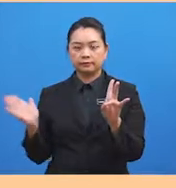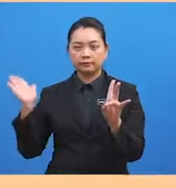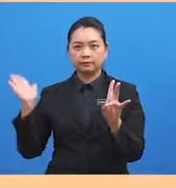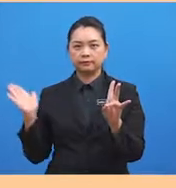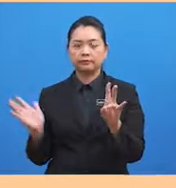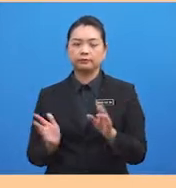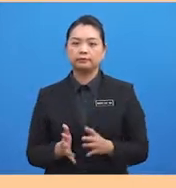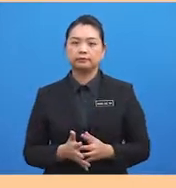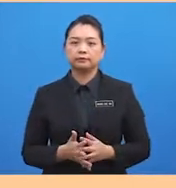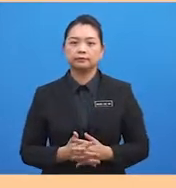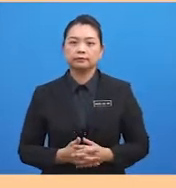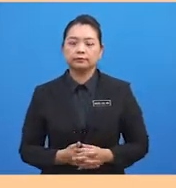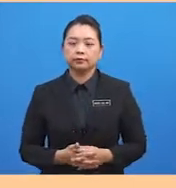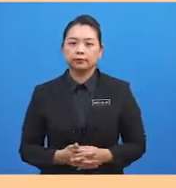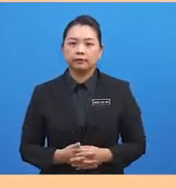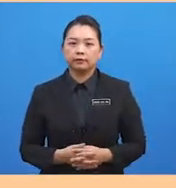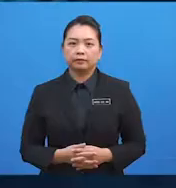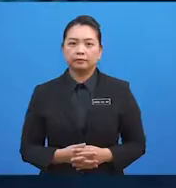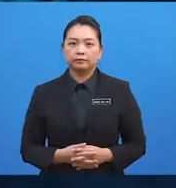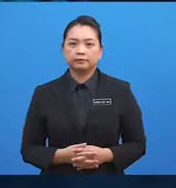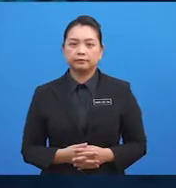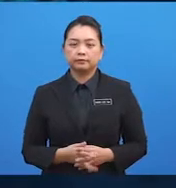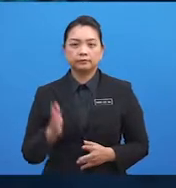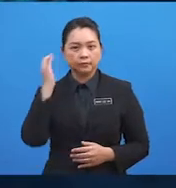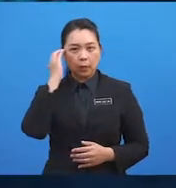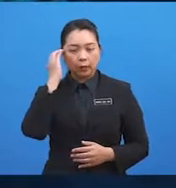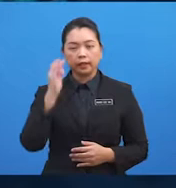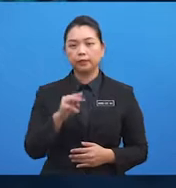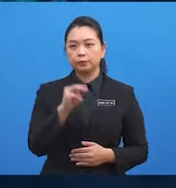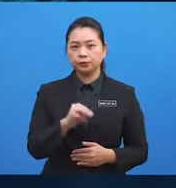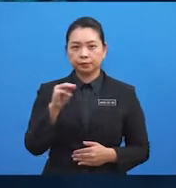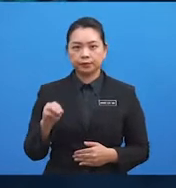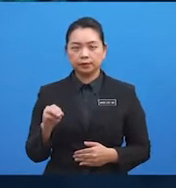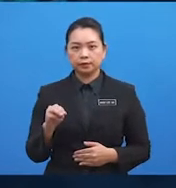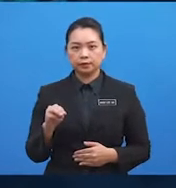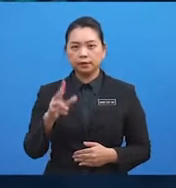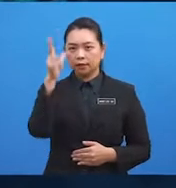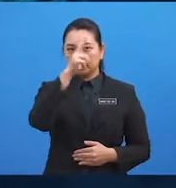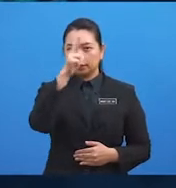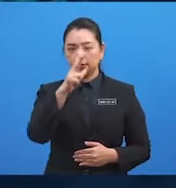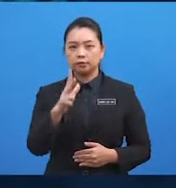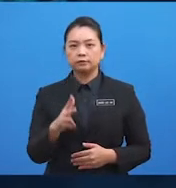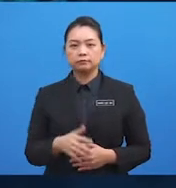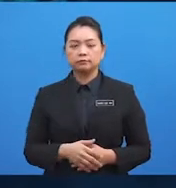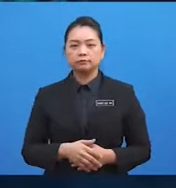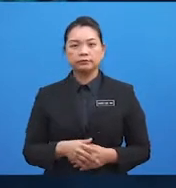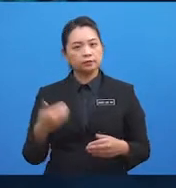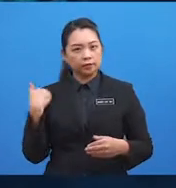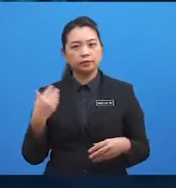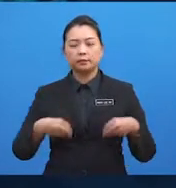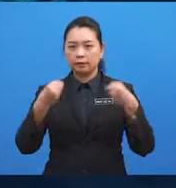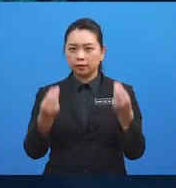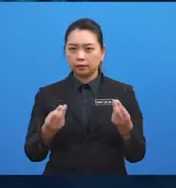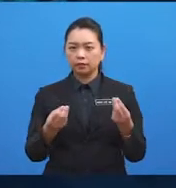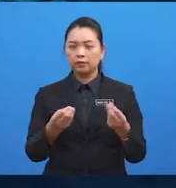sekali, pemfakturan. Tahukah murid-murid, kerajaan juga turut menyediakan pelbagai